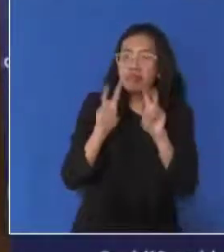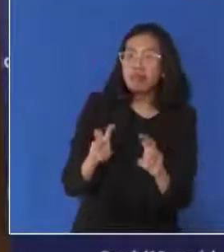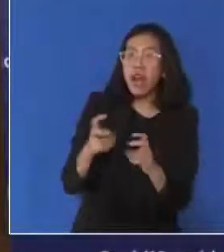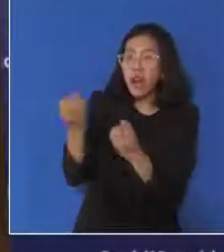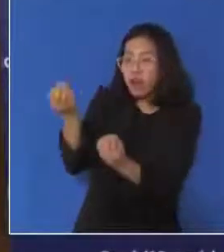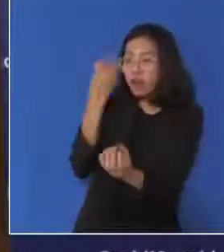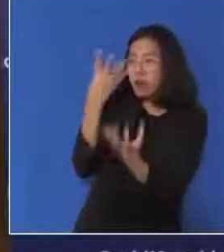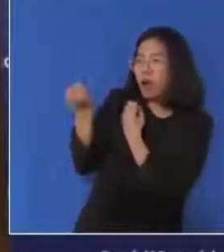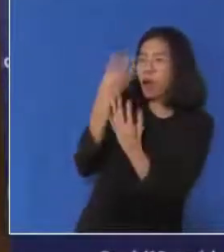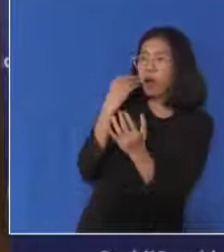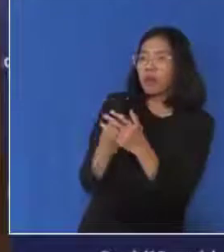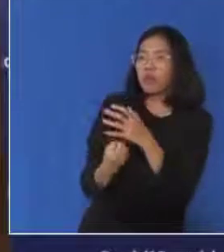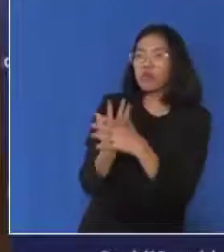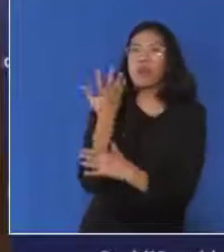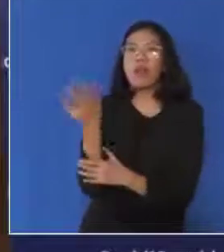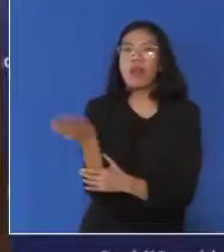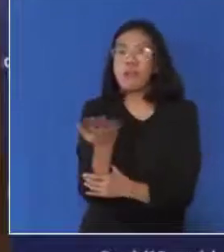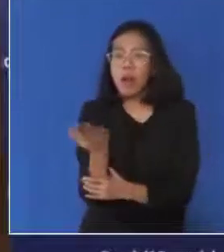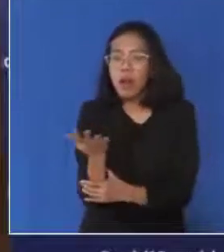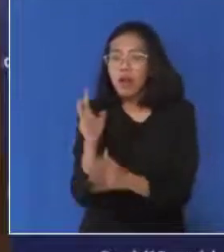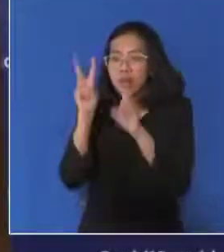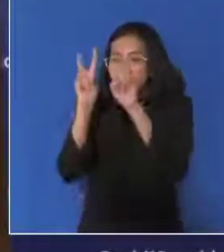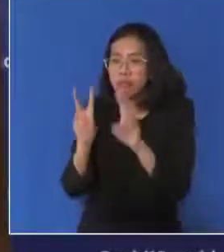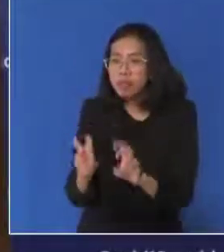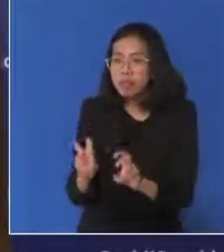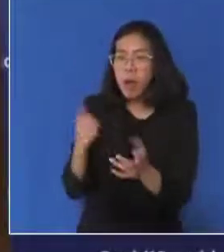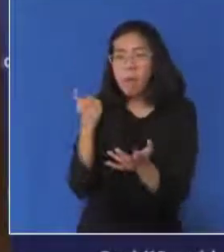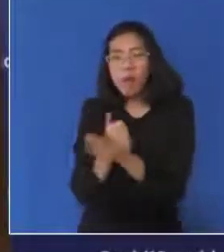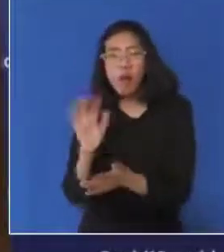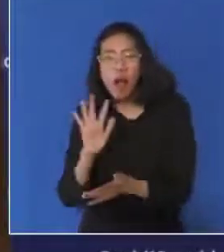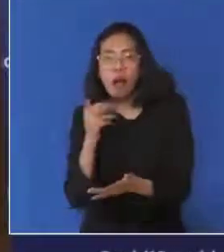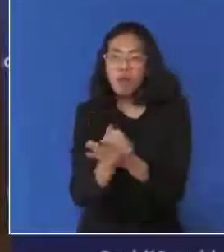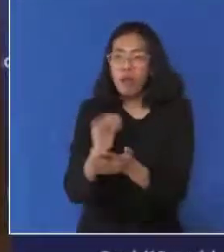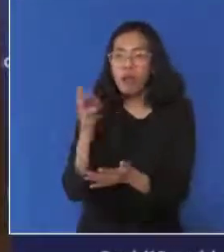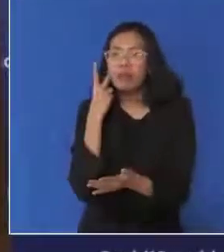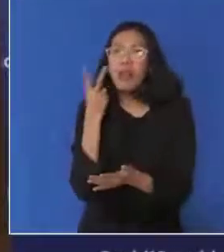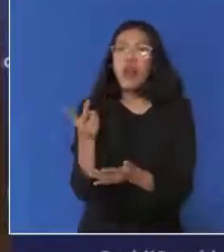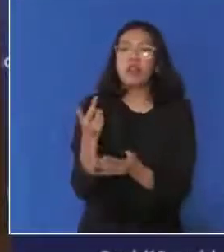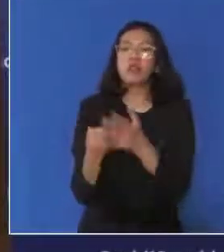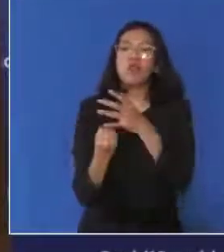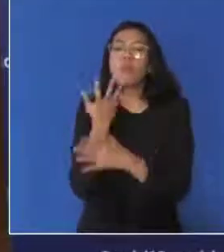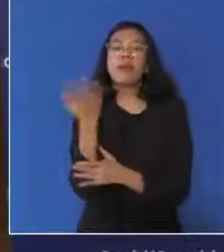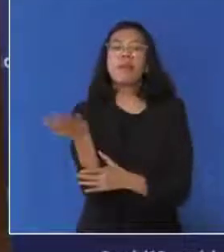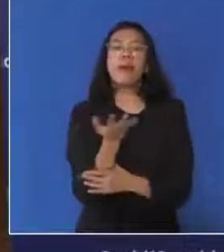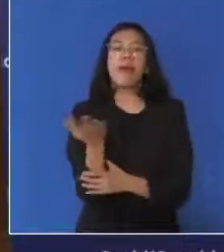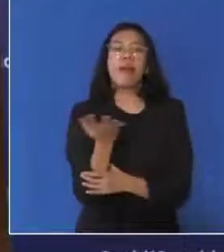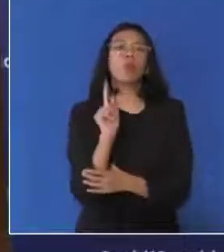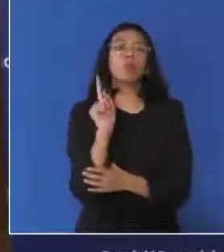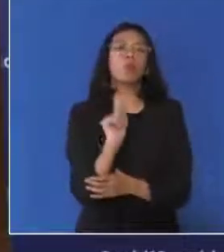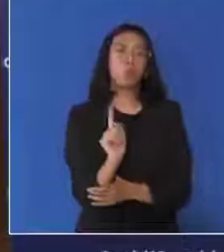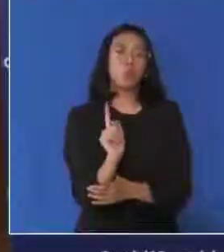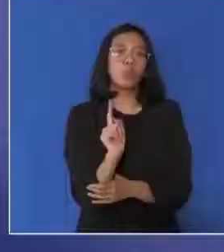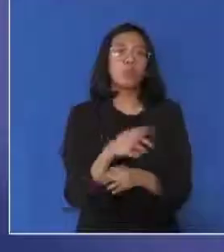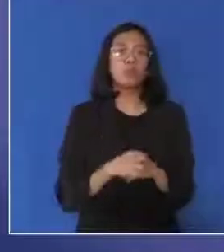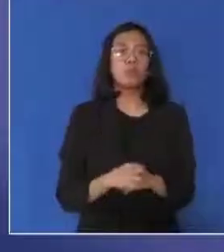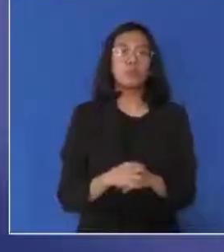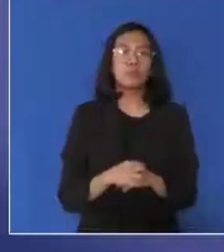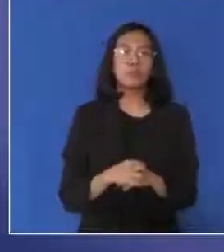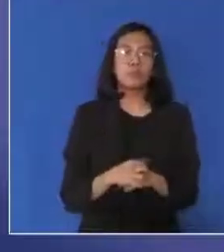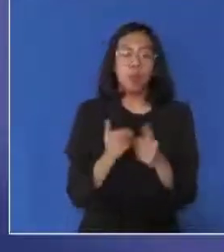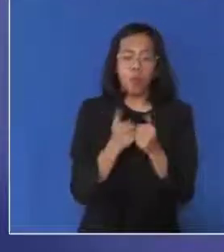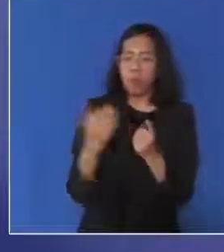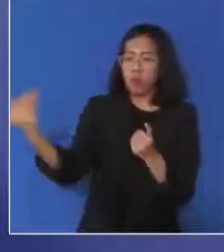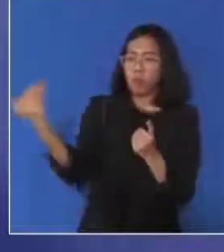asalnya terus Apakah isinya itu bener apa enggak terus kita kroscek jadi bukan sekedar